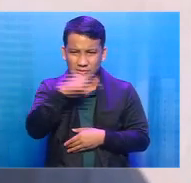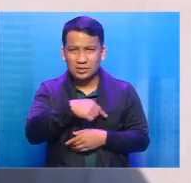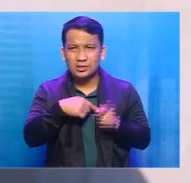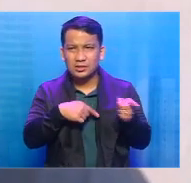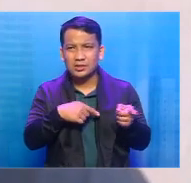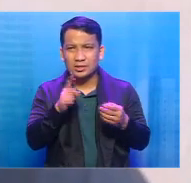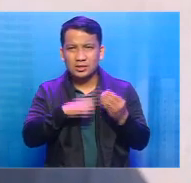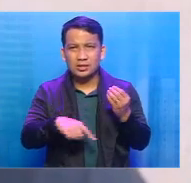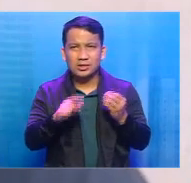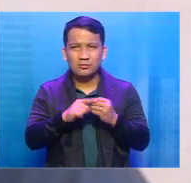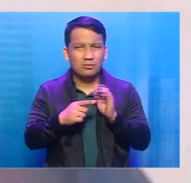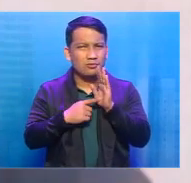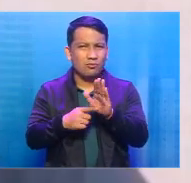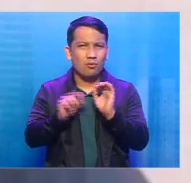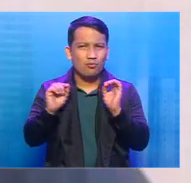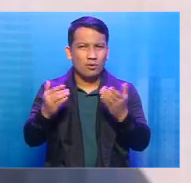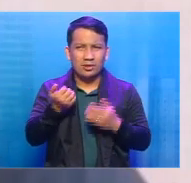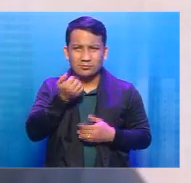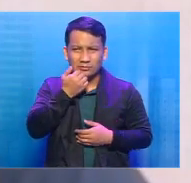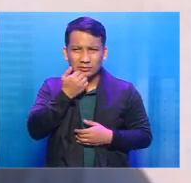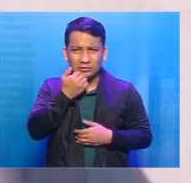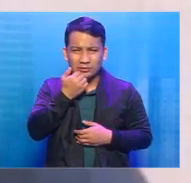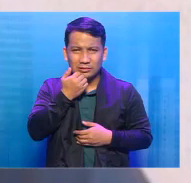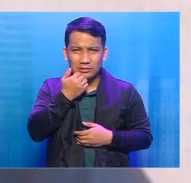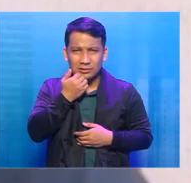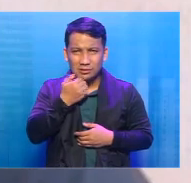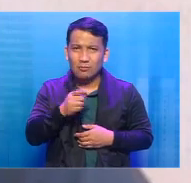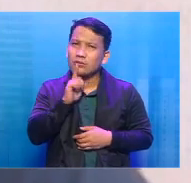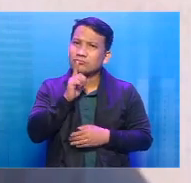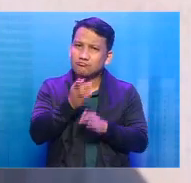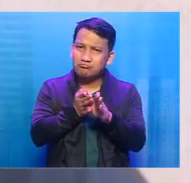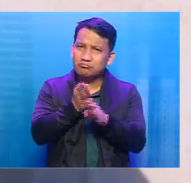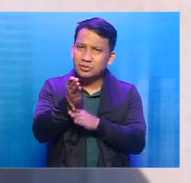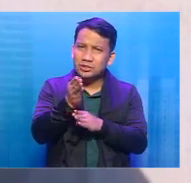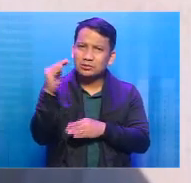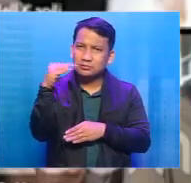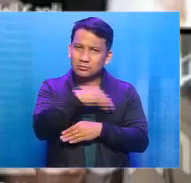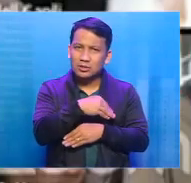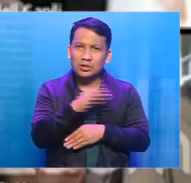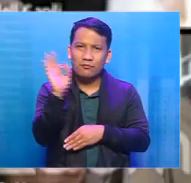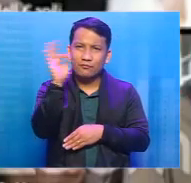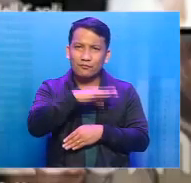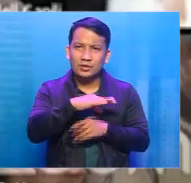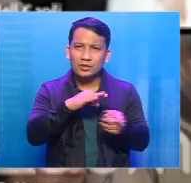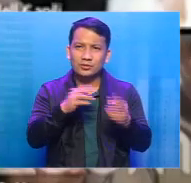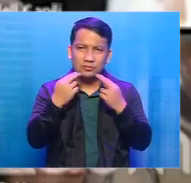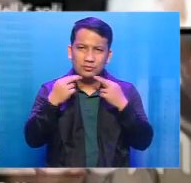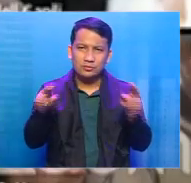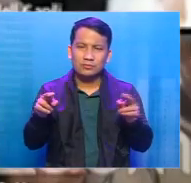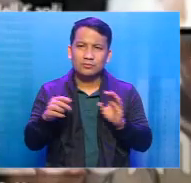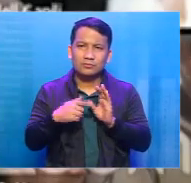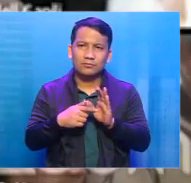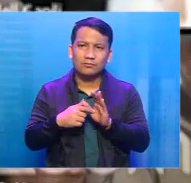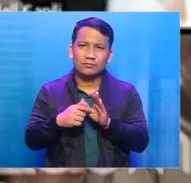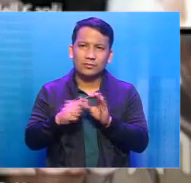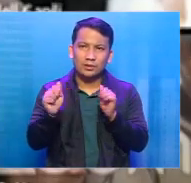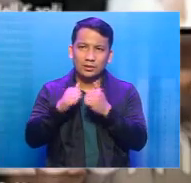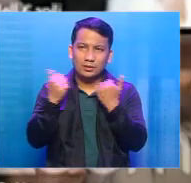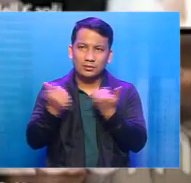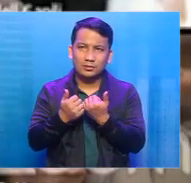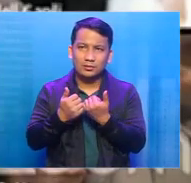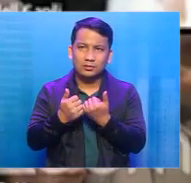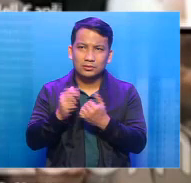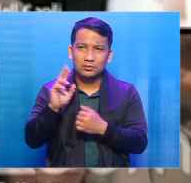nangyari dito. Walang inconsistency, it was lies, false news, no? Balak ni Padilla at iba pang